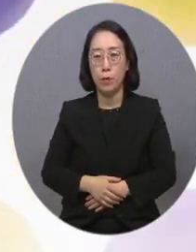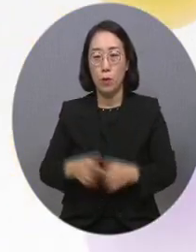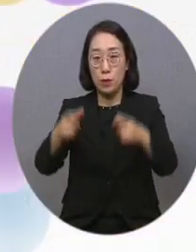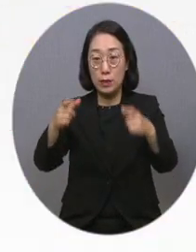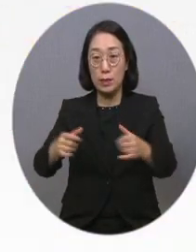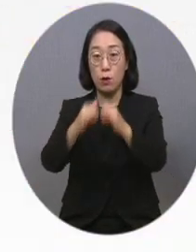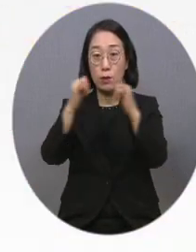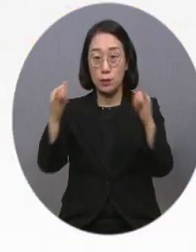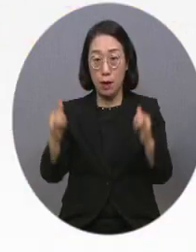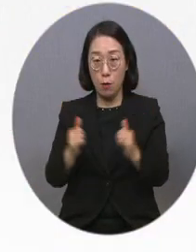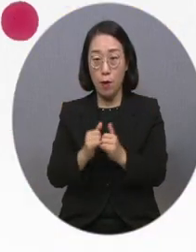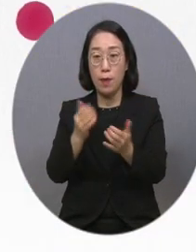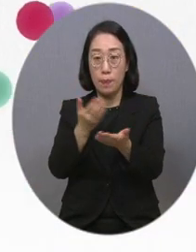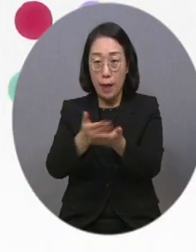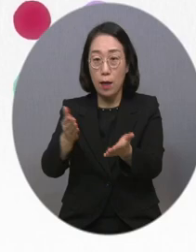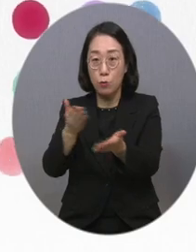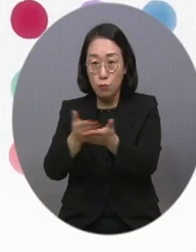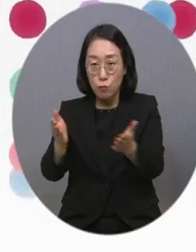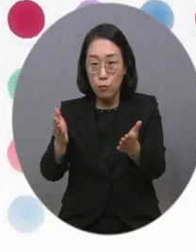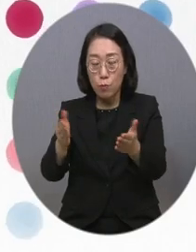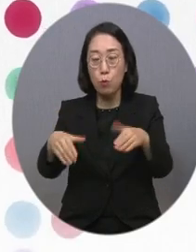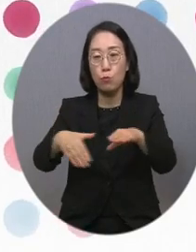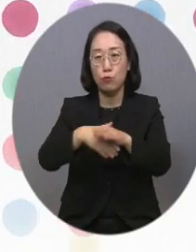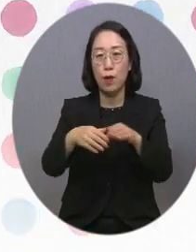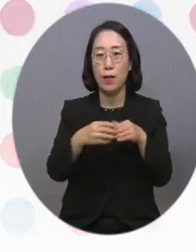지역사회의 나눔 문화를 이끄는 사람들,